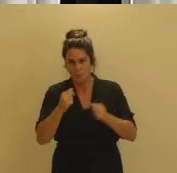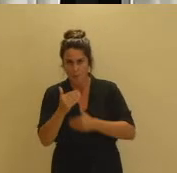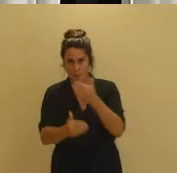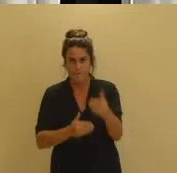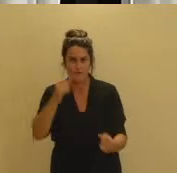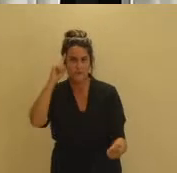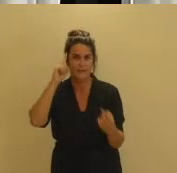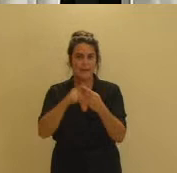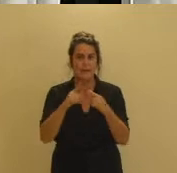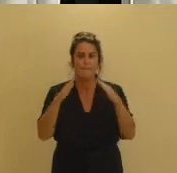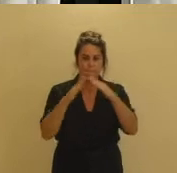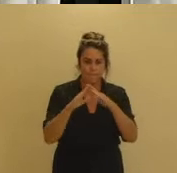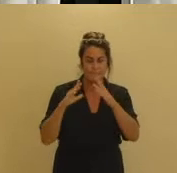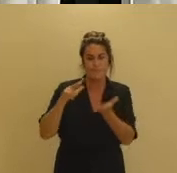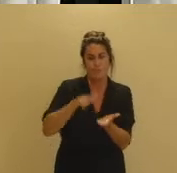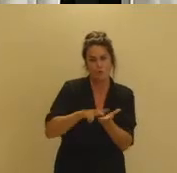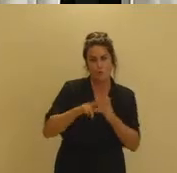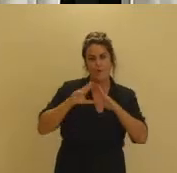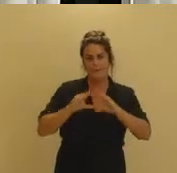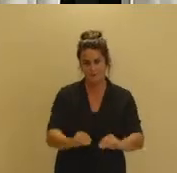question.